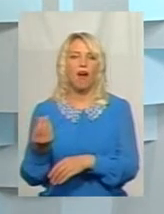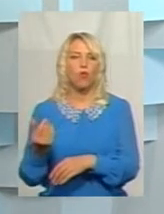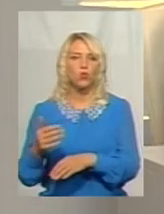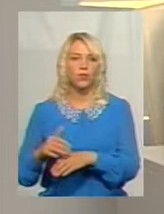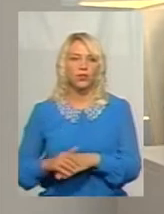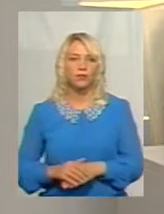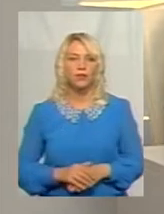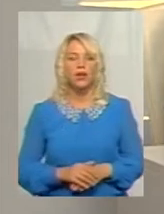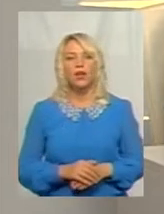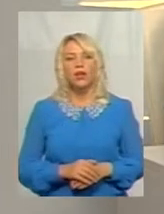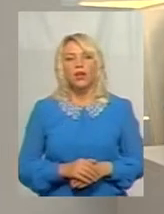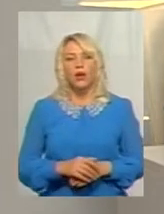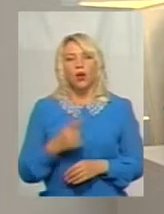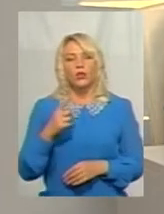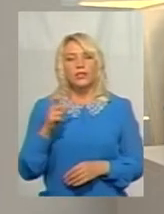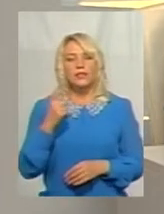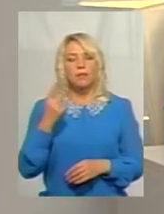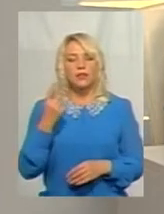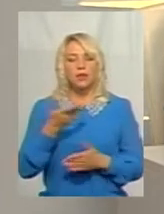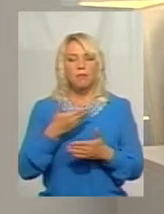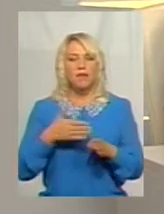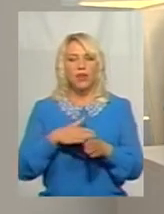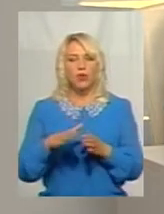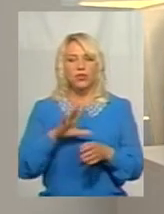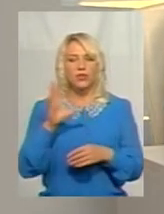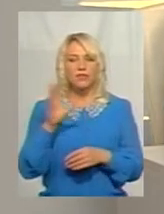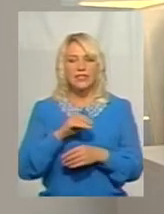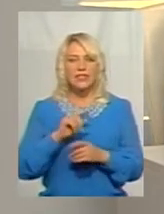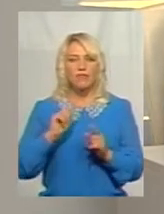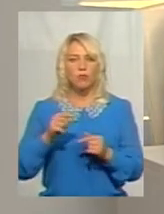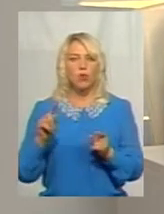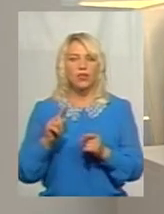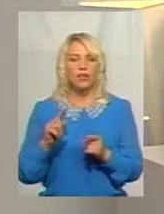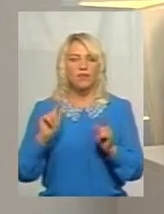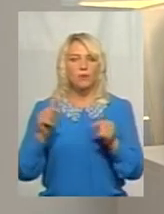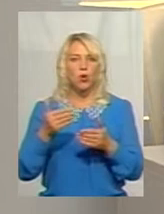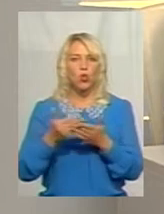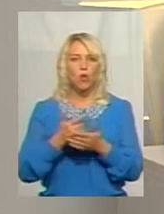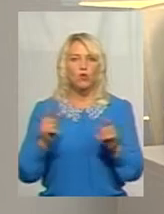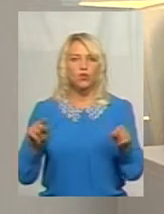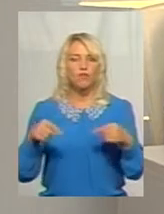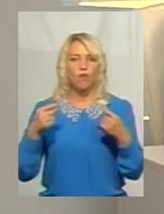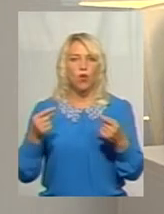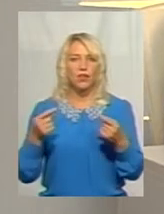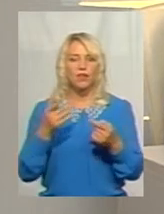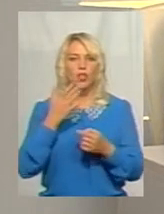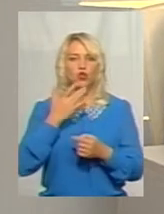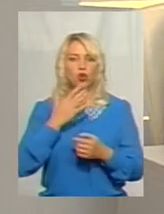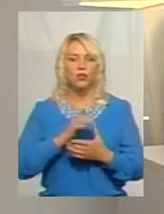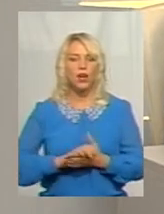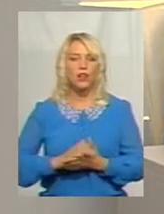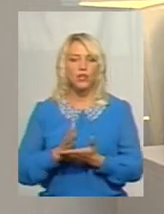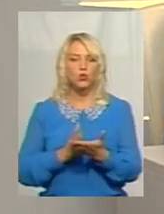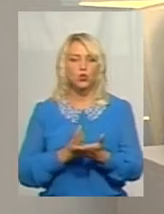Одними з перших ми виконали всі вимоги, які вимагала новостворена Національна служба